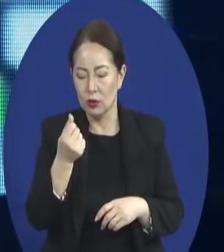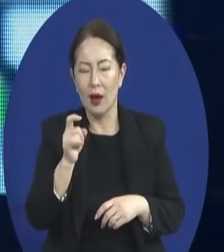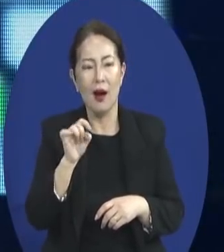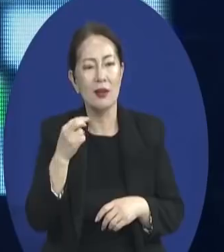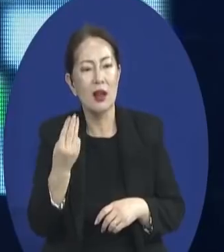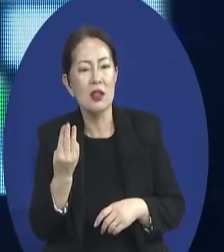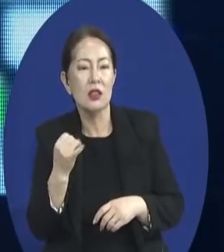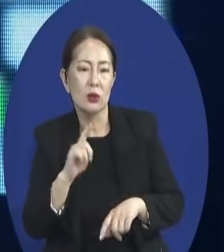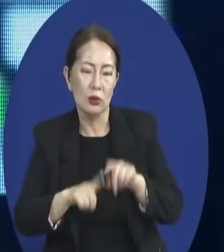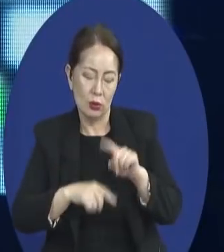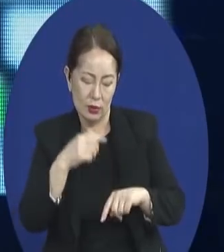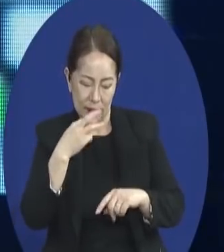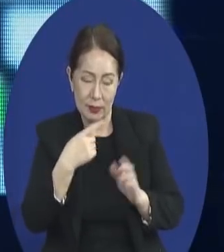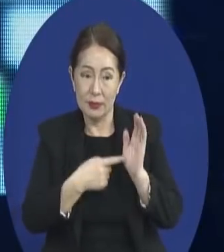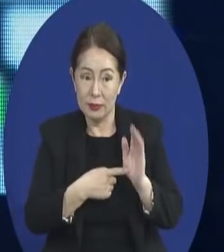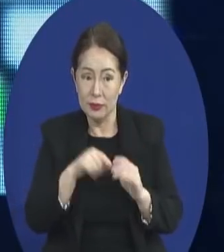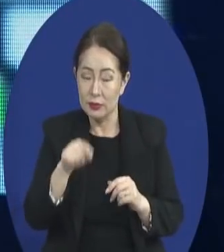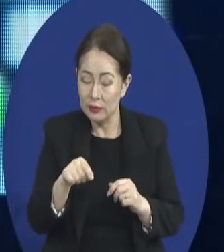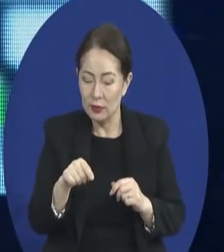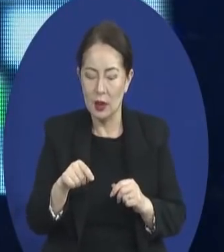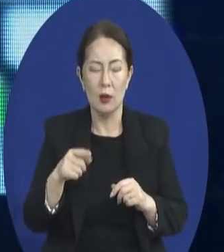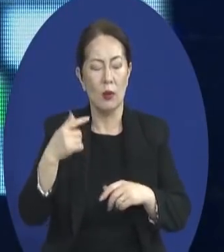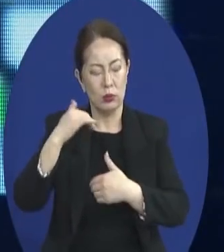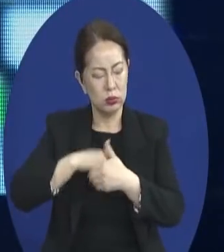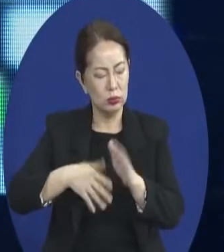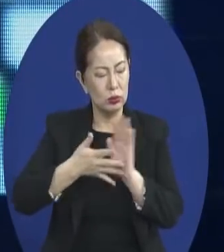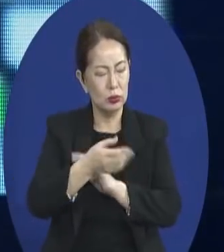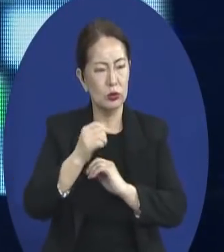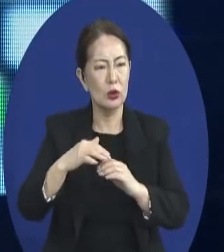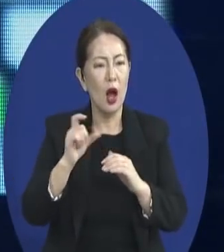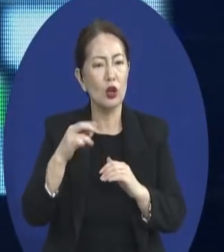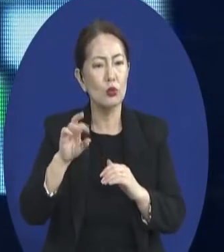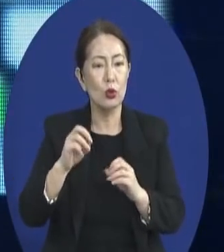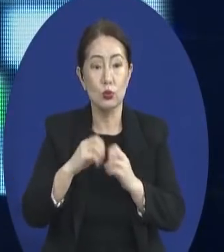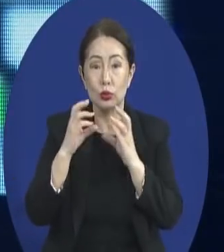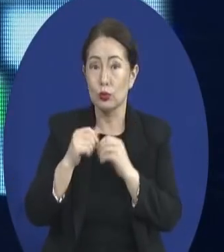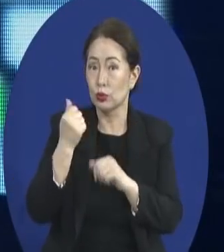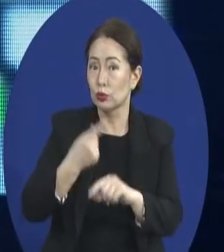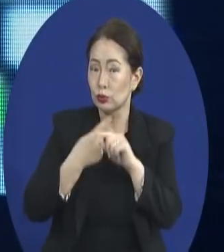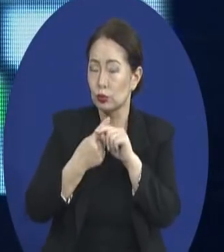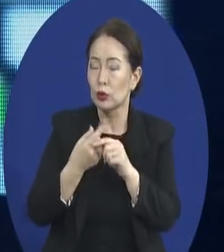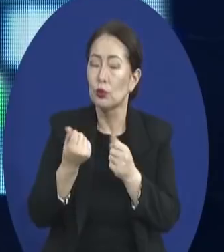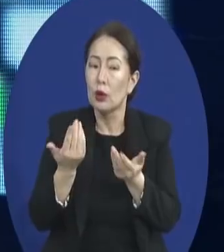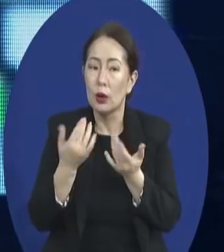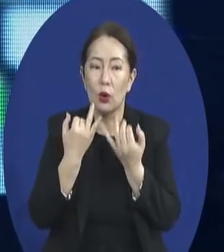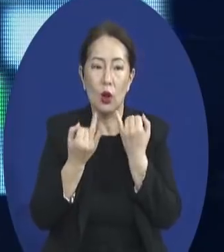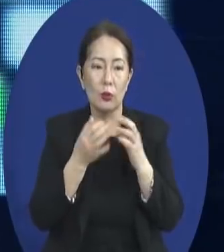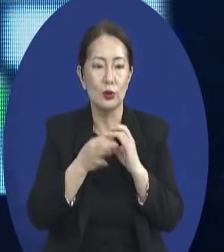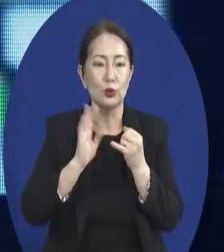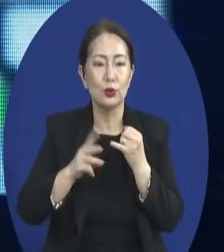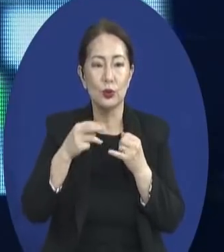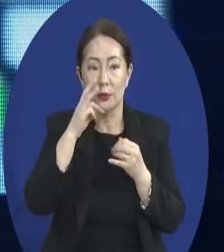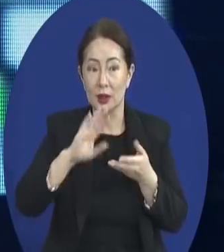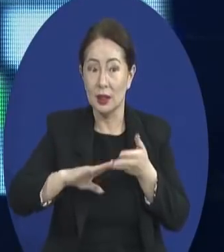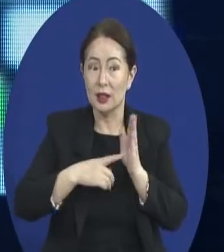байна. Манай улсын төсөвт хамгийн том байрс үрэлдэг экспортын бүтээгдэхүүний үнийн өсөлт төлвийн талаарх хамгийн сүүлийн үн судалгаа